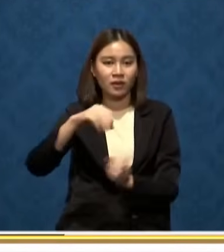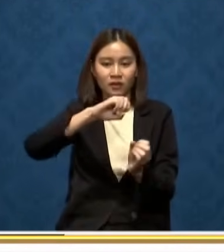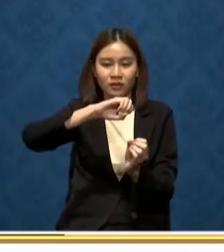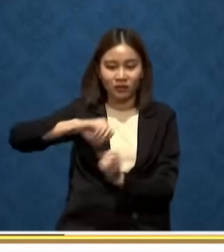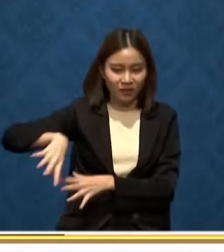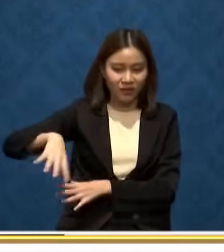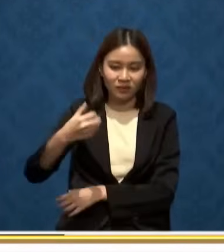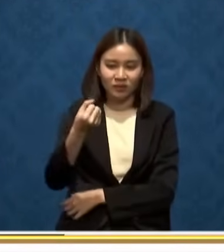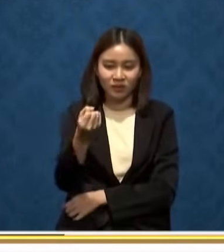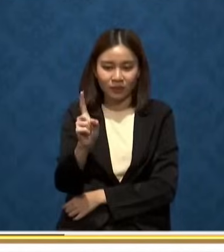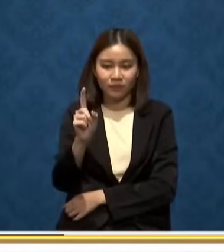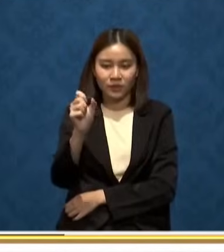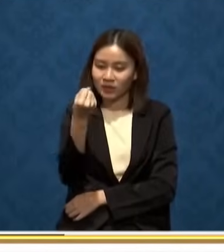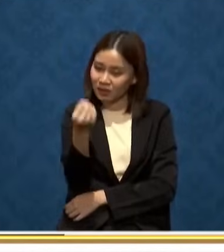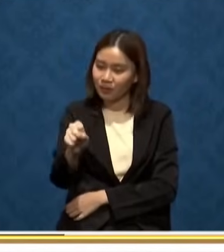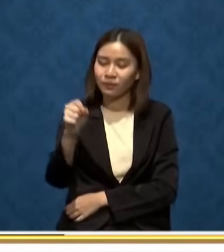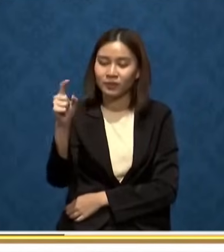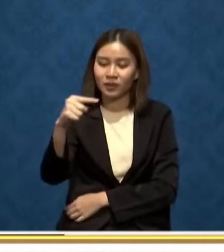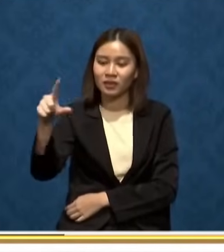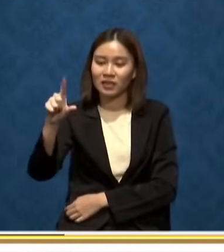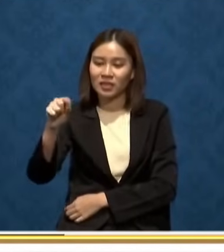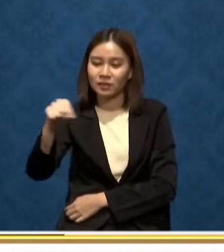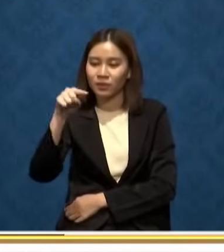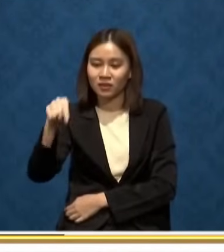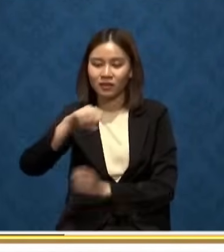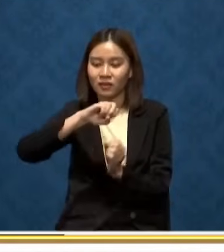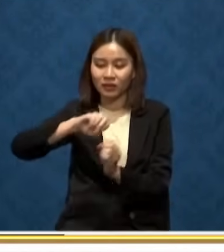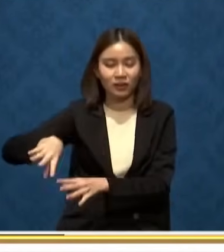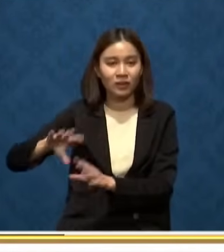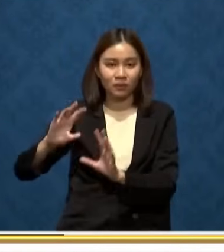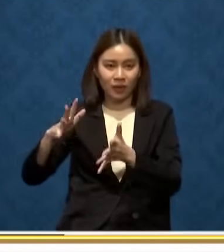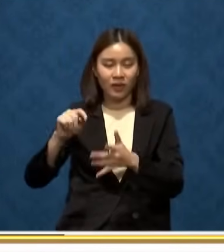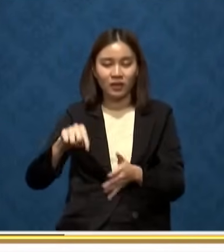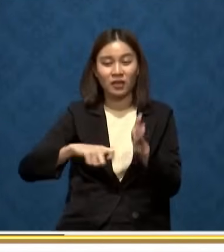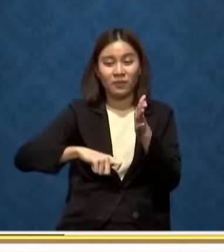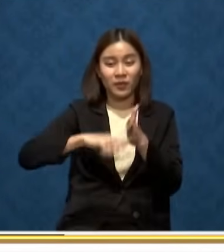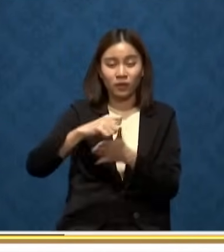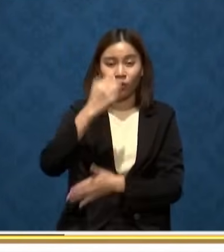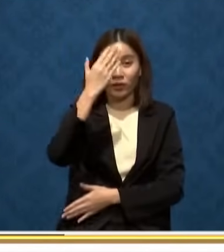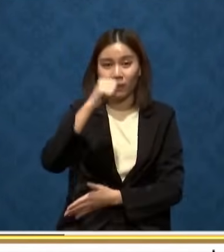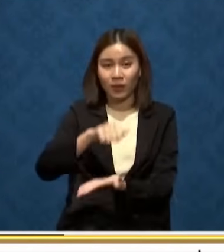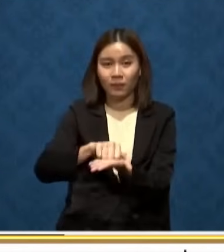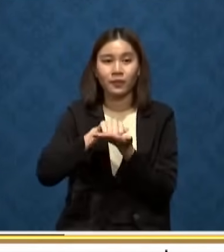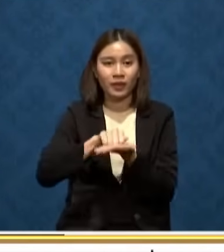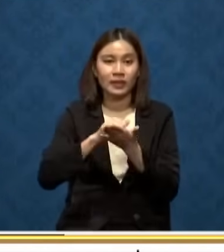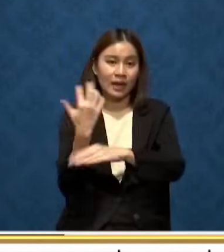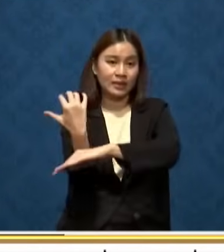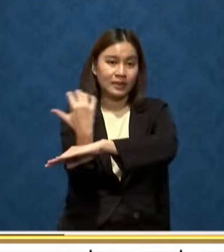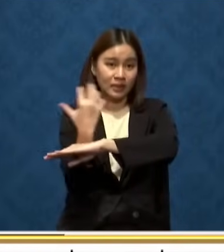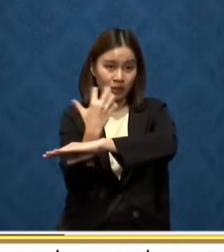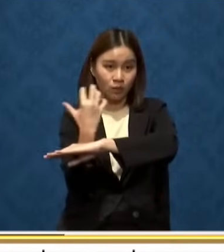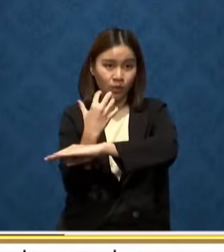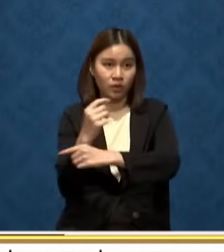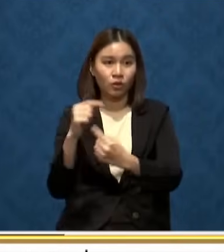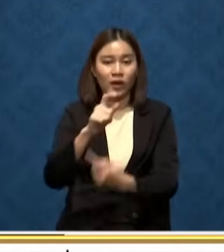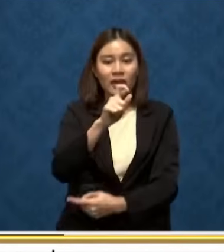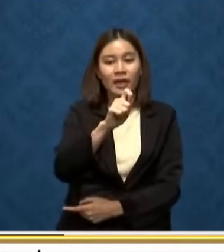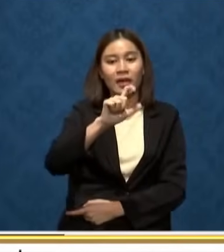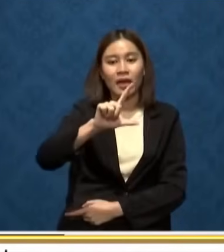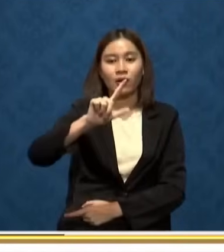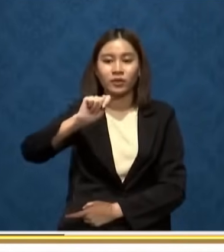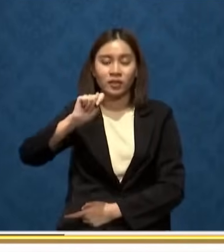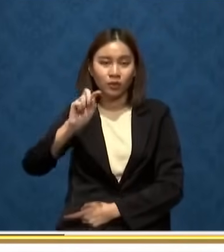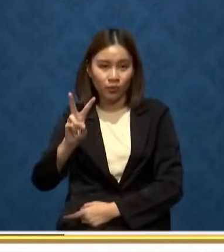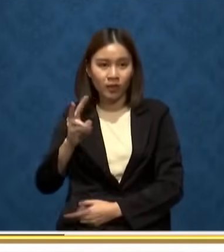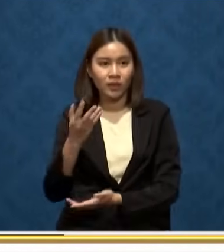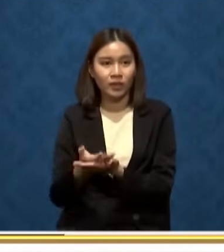น 10-20% ตรงนี้นะคะนั่นเป็นเหตุผลว่าทำไมเราถึงทำบริการทีวีเพิ่มขึ้นคือช่อง ALTV นะ